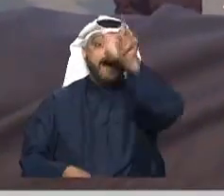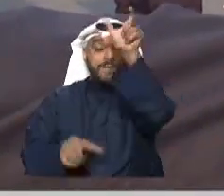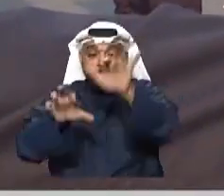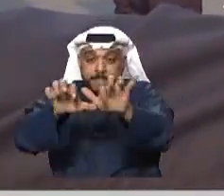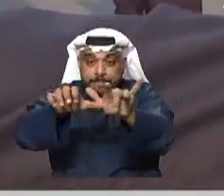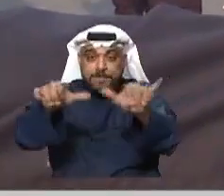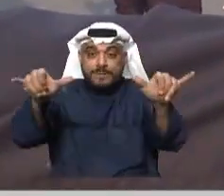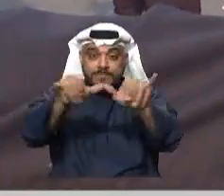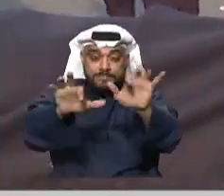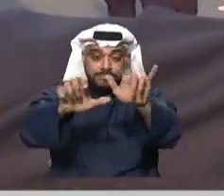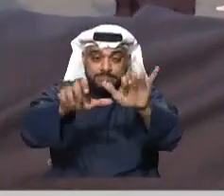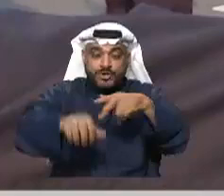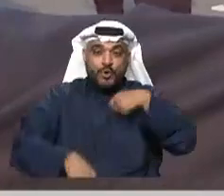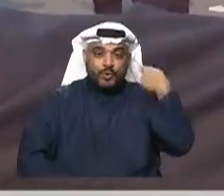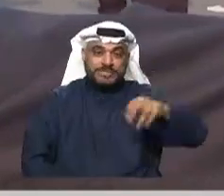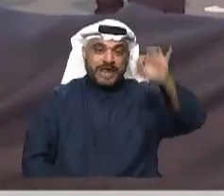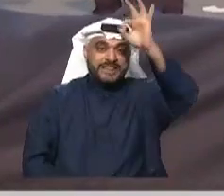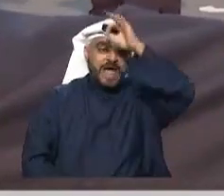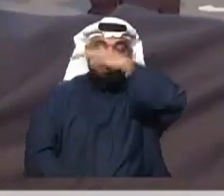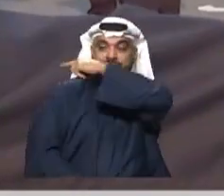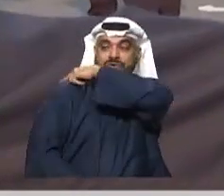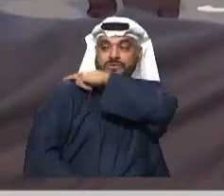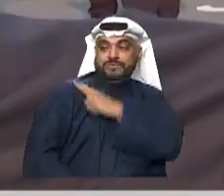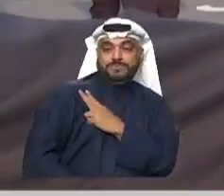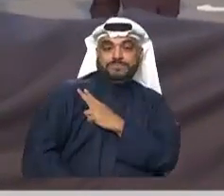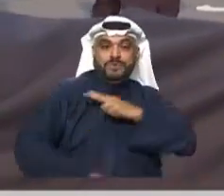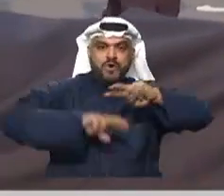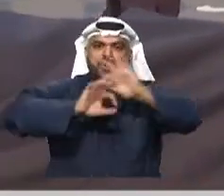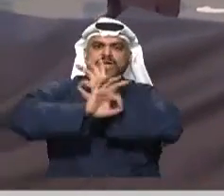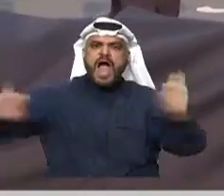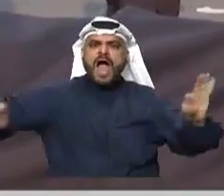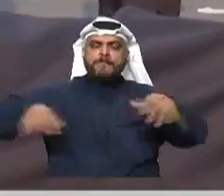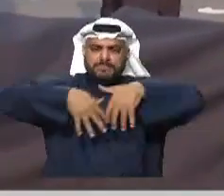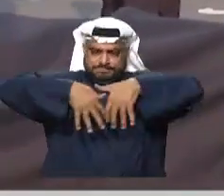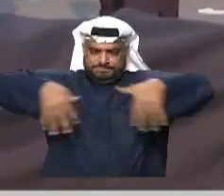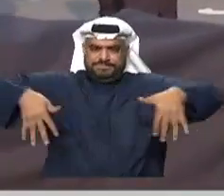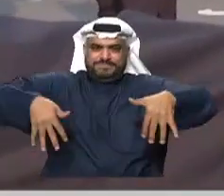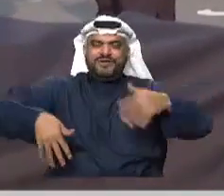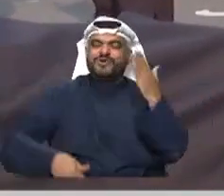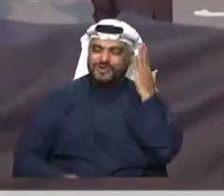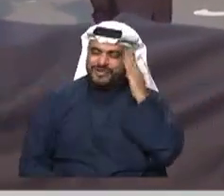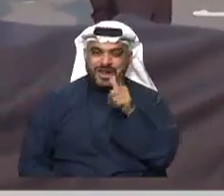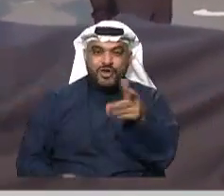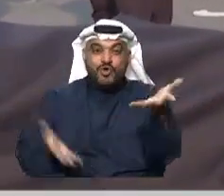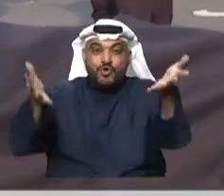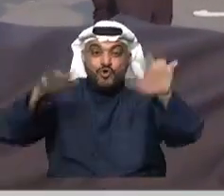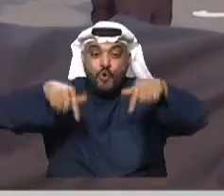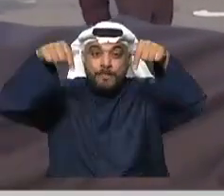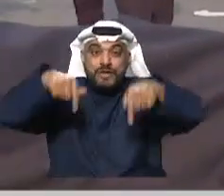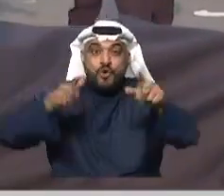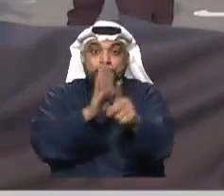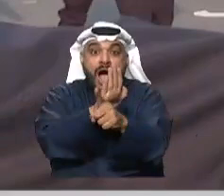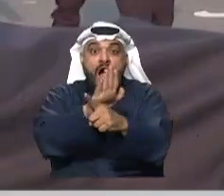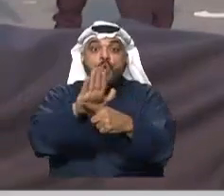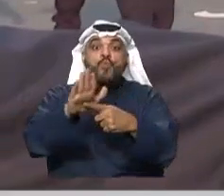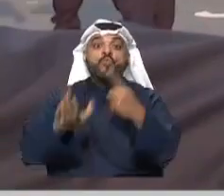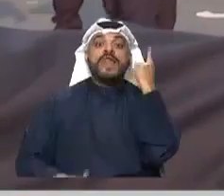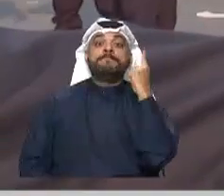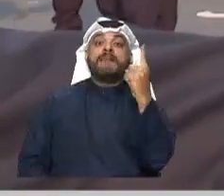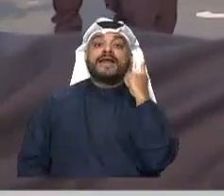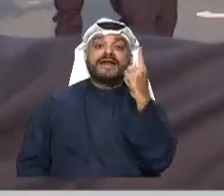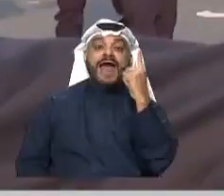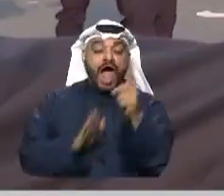من بالنسبة لوزارة الداخلية وأيضا الإدارة العامة للجمارك، لكن مثل ما قلت لك الوضع لم يسبق له مثيل من قبل